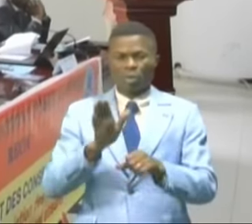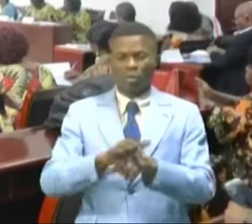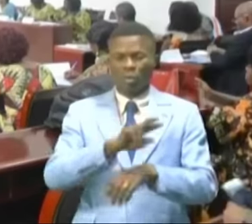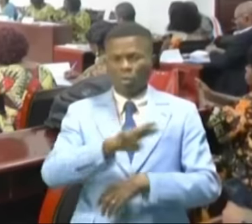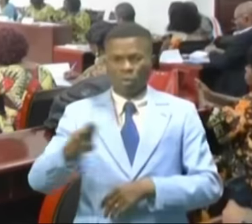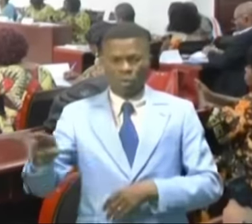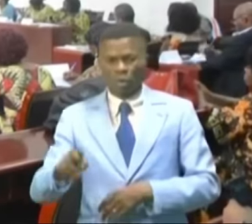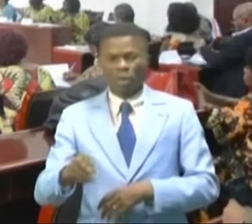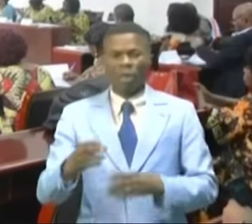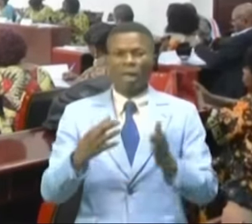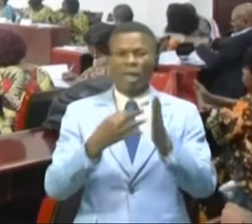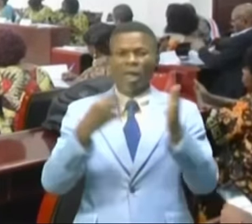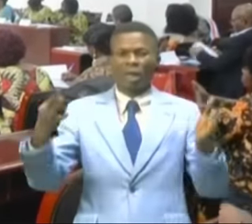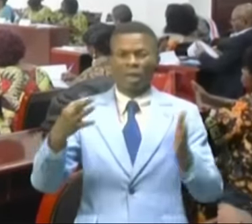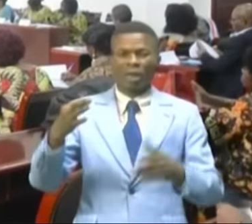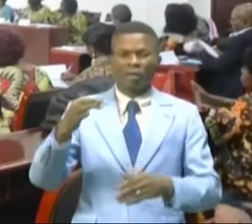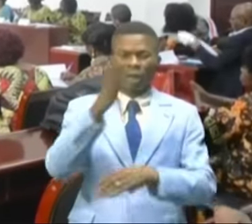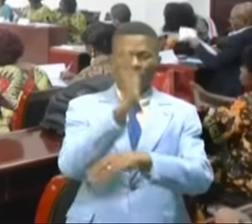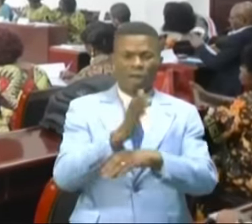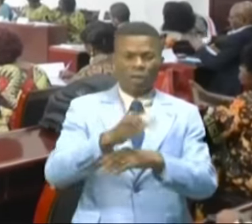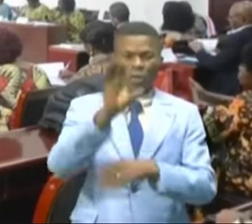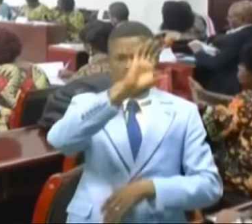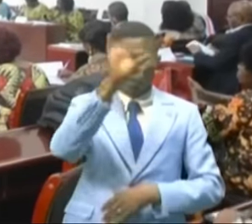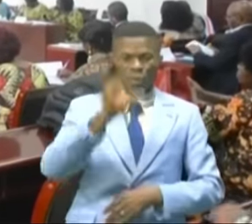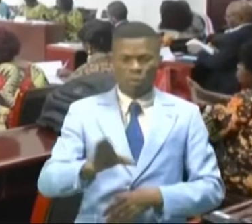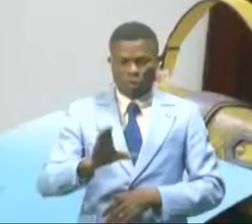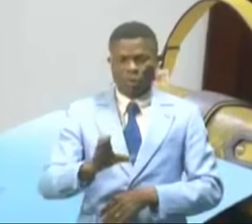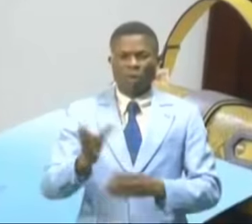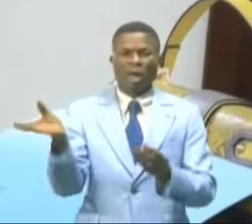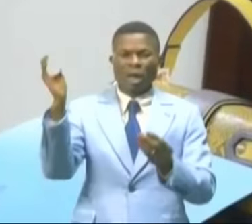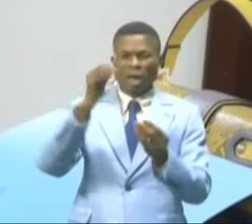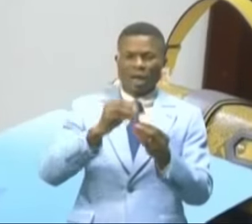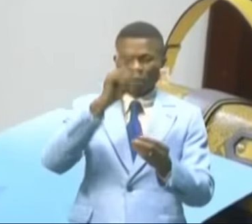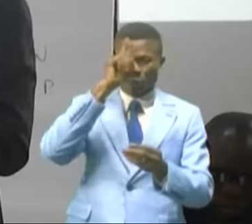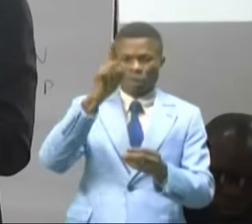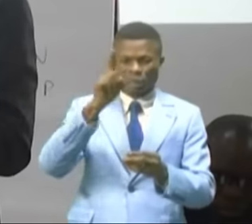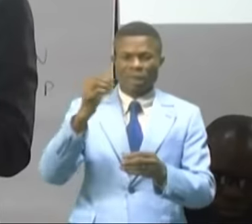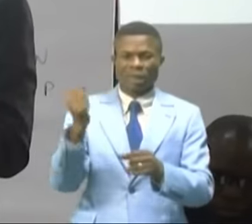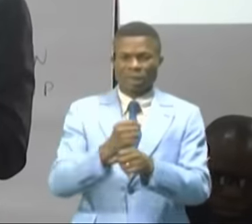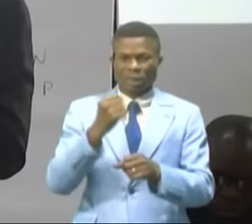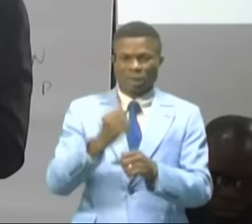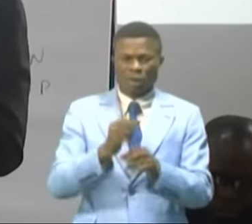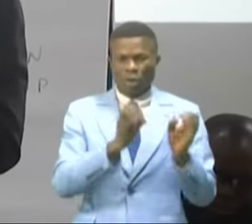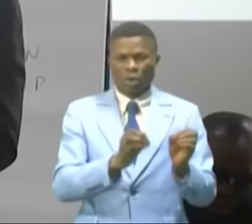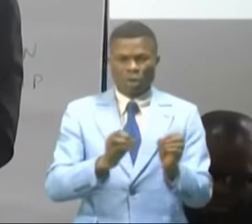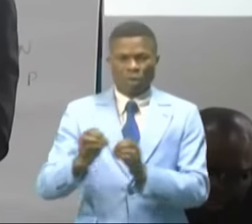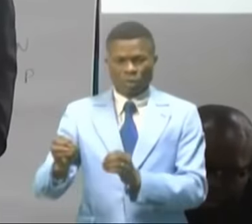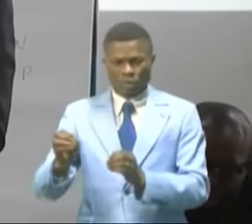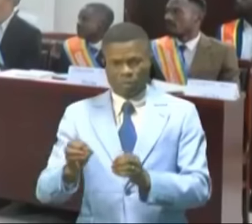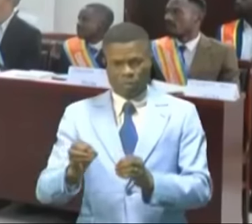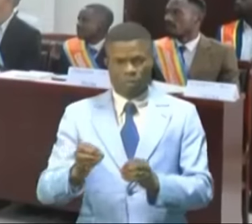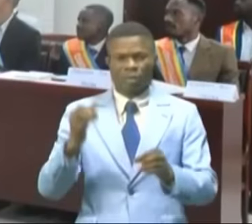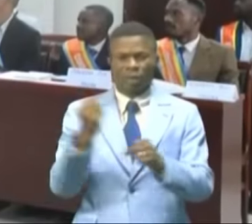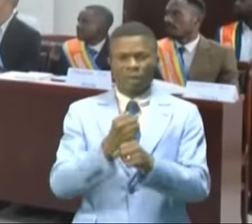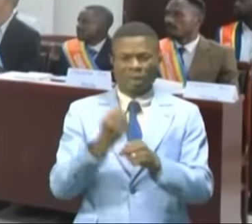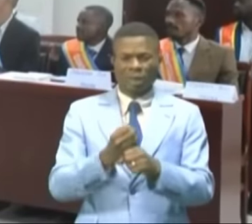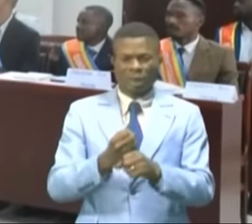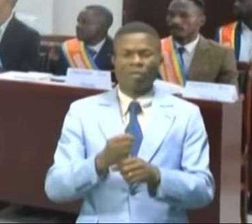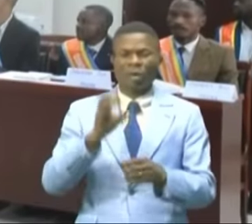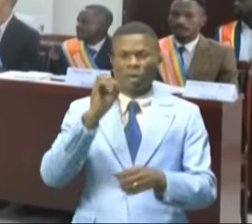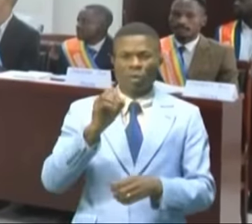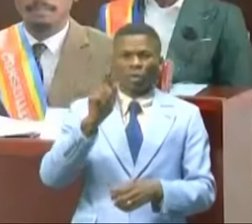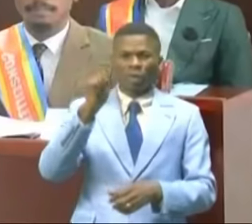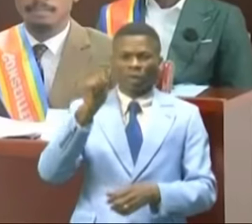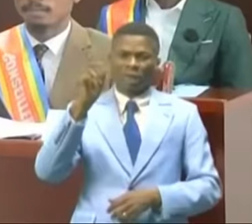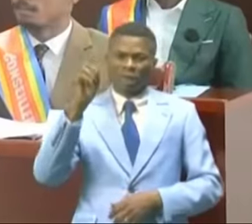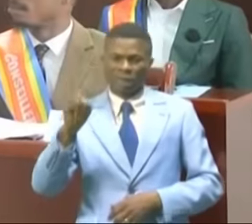ces 80 conseillers communaux vont devoir renforcer leurs capacités sur l'organisation et le fonctionnement des ETD, ainsi